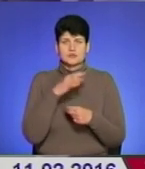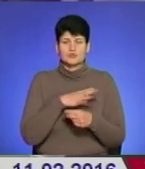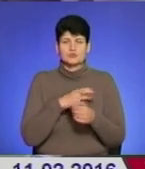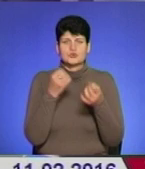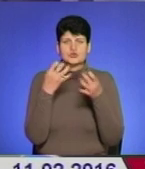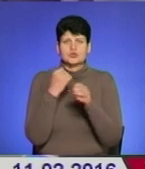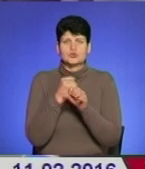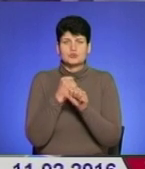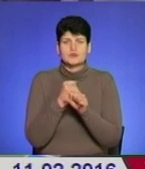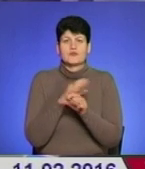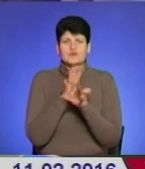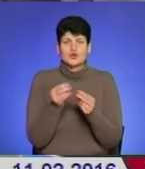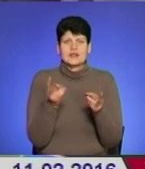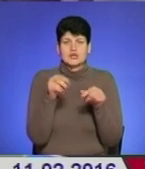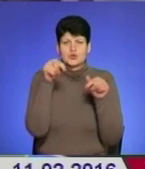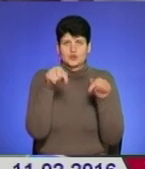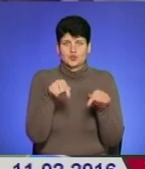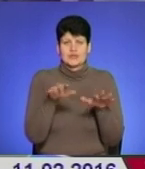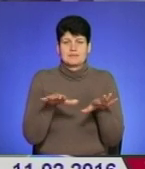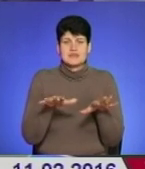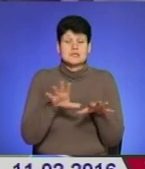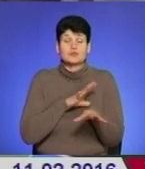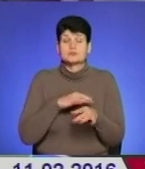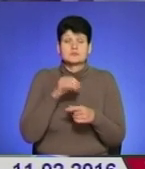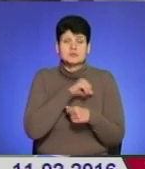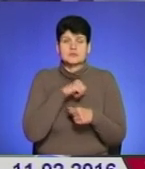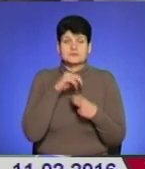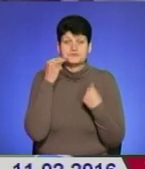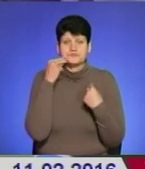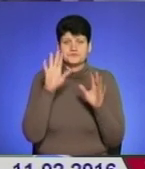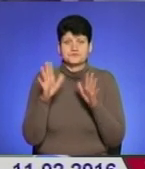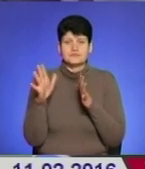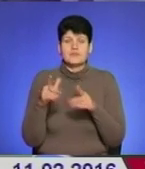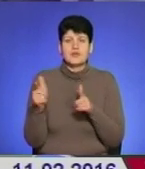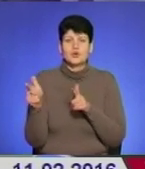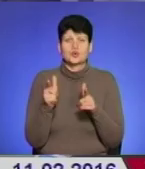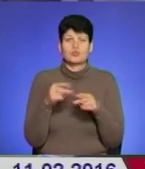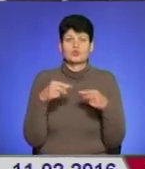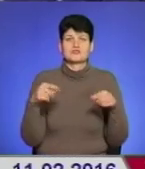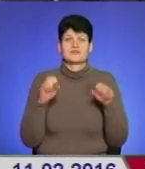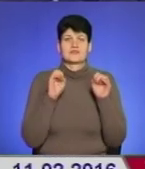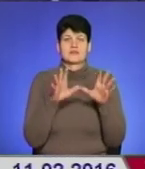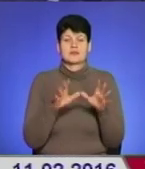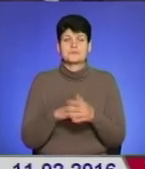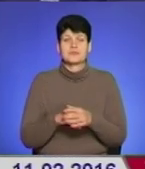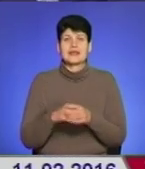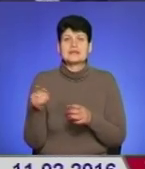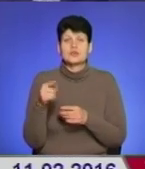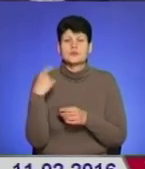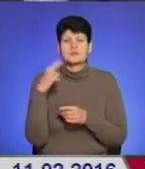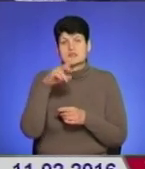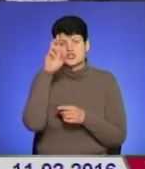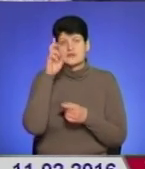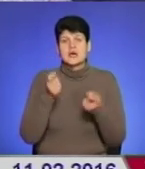опрацювали, щоб весь акциз, ПДВ, щоб лишалося тут на місці. Оце б найкращий варіант, щоб ми готову продукцію давали вже нашим людям. Тернопільська обласна